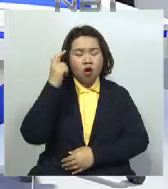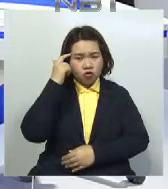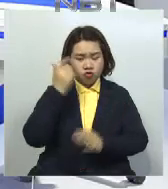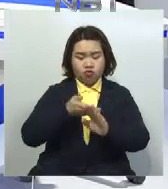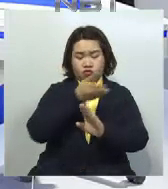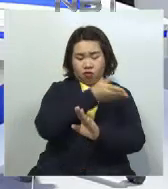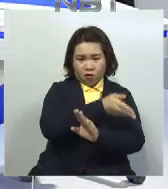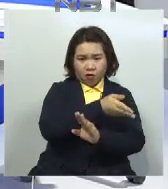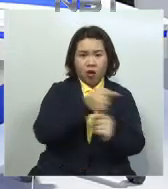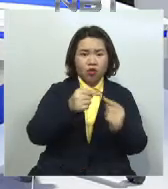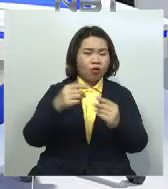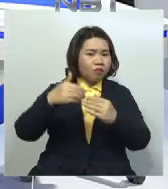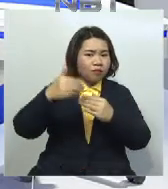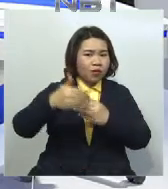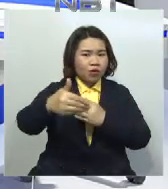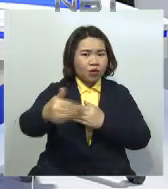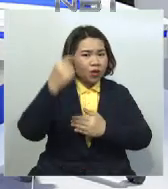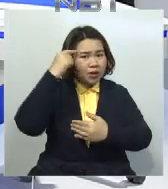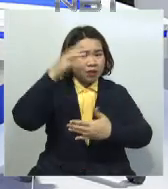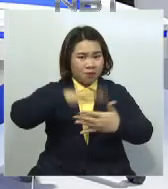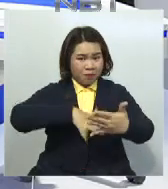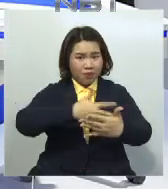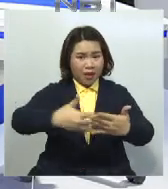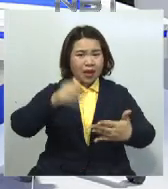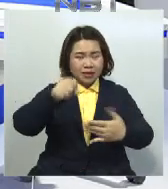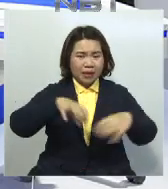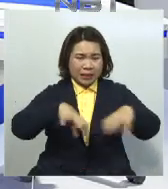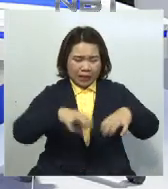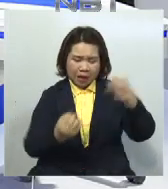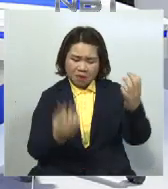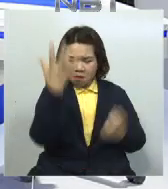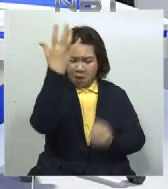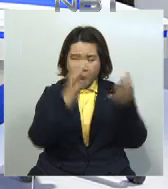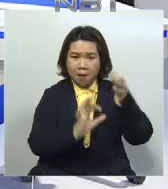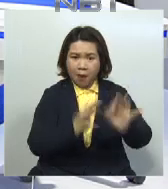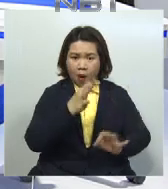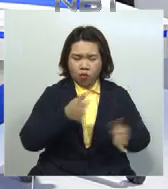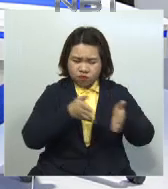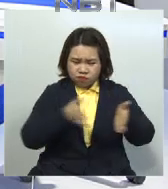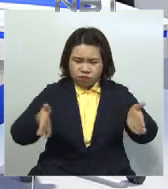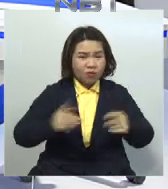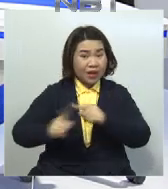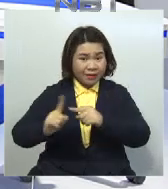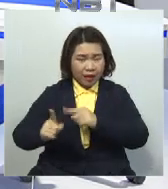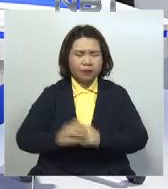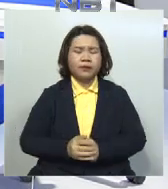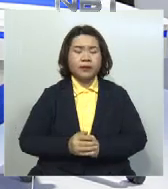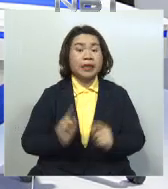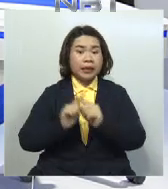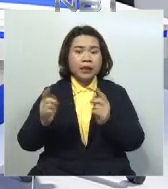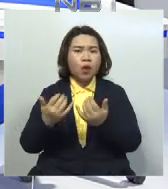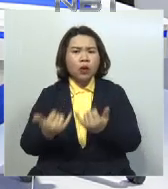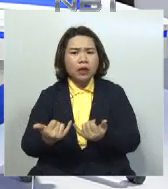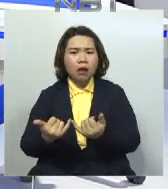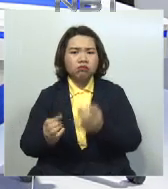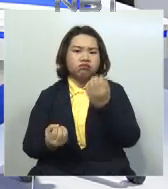าสิ่งที่เราจะทําในระยะต่อไปคือต้องวางมาตรการคือจัดระเบียบการเผาให้ชัดเจนแต่สิ่งเร่งด่วนที่เราจะทําณวันนี้เพราะว่าเ